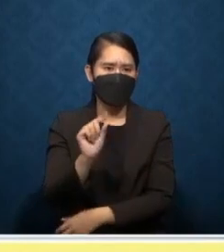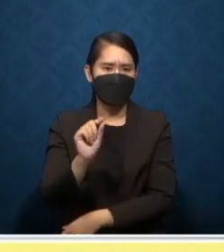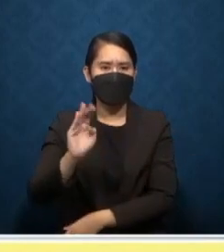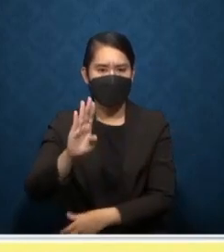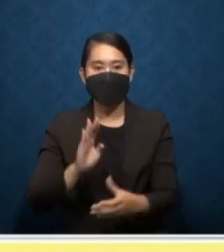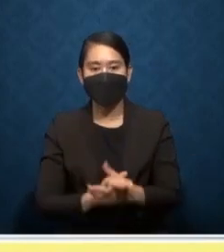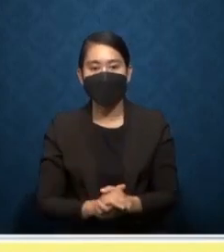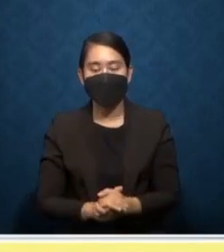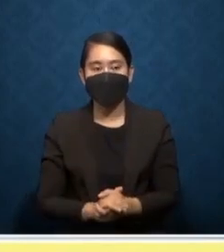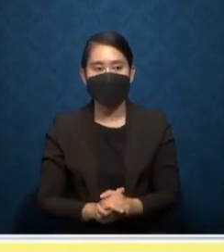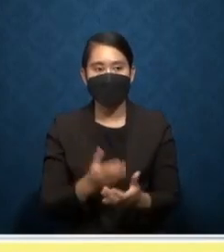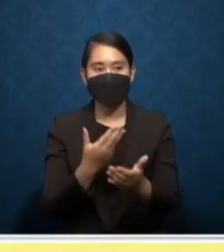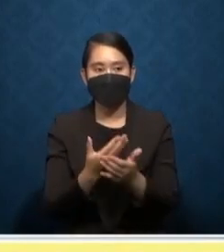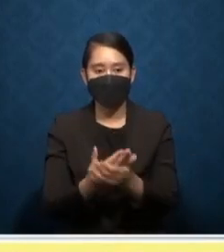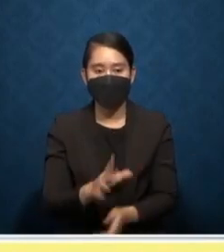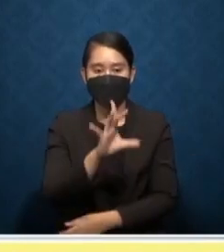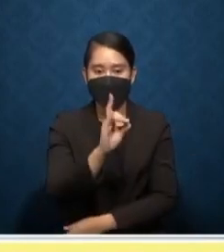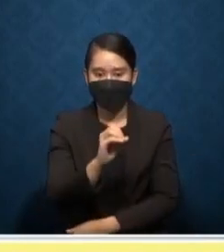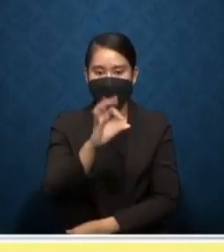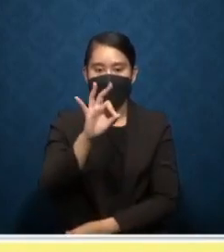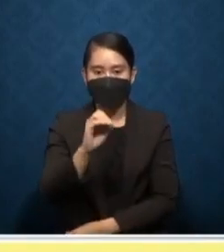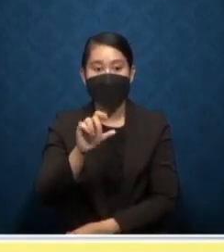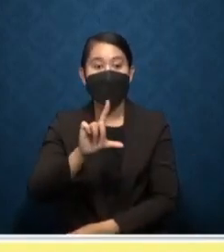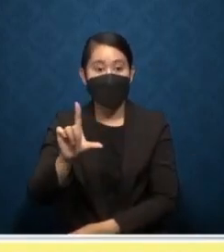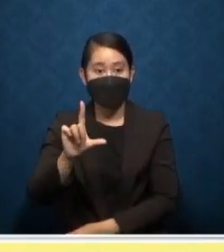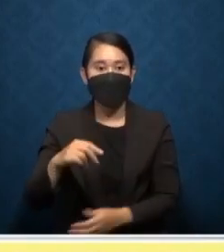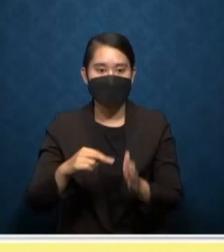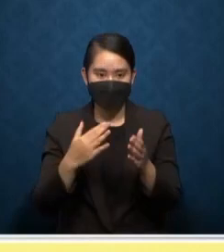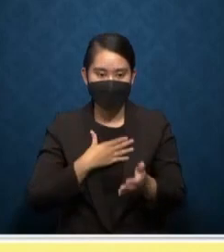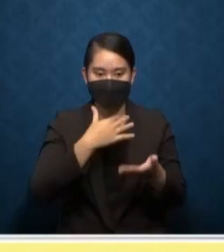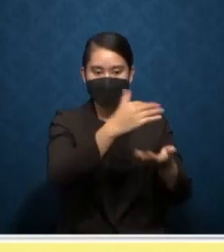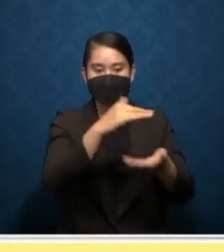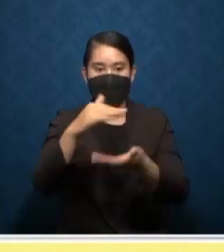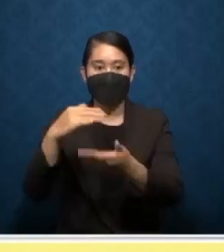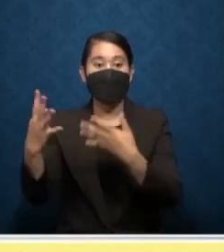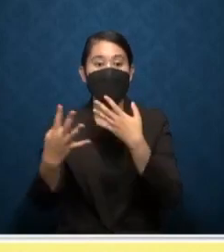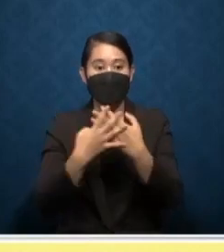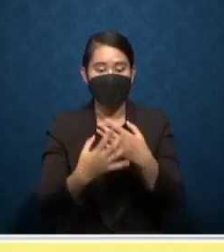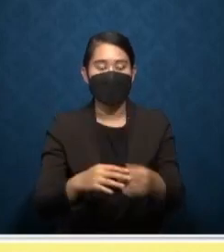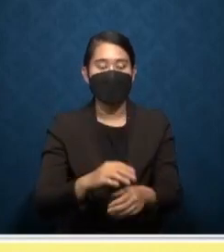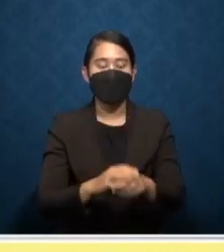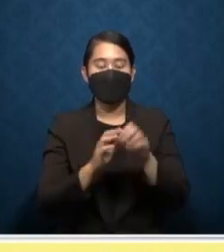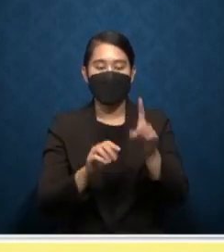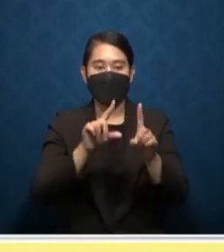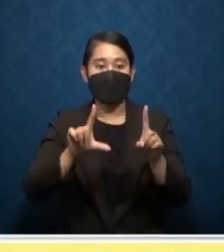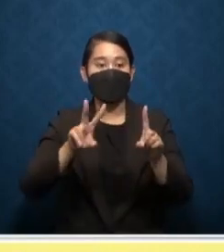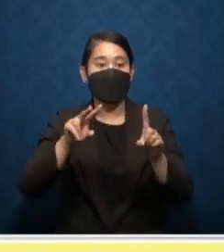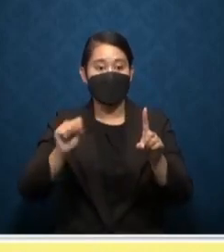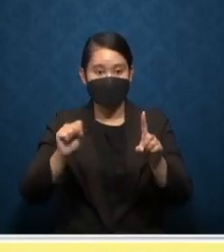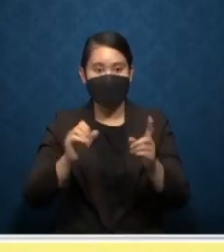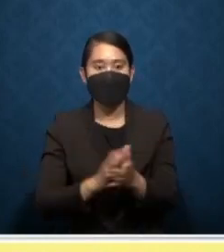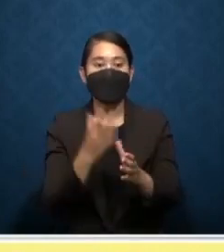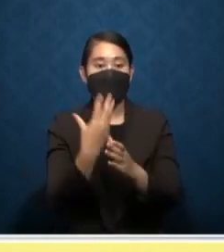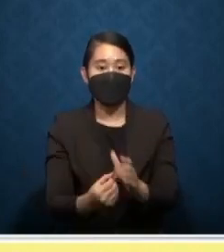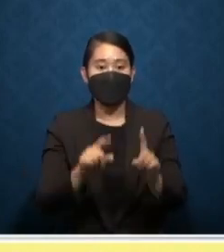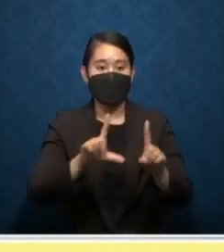ชิ้นนึเลยเป็นเงิน 80-90 ล้ผมส่งไปให้เรือนจำทั้หมด 2 ล้าน 1 แนชินและในส่วนอกประมาณ 2